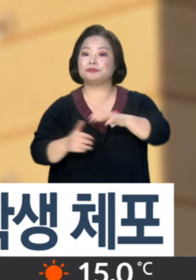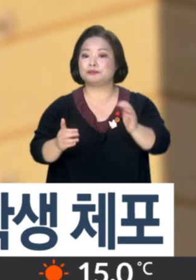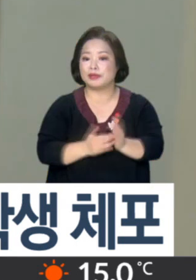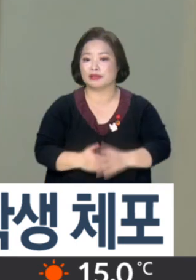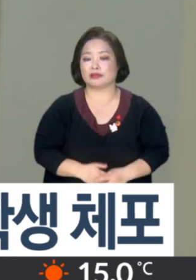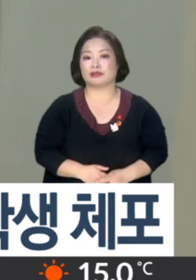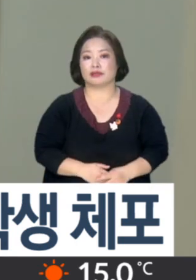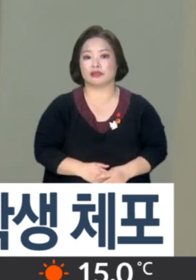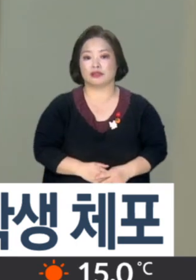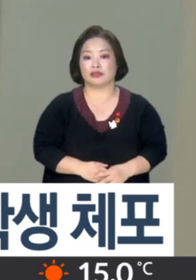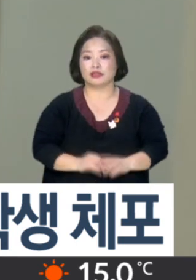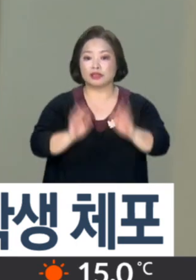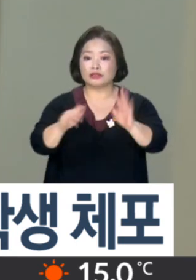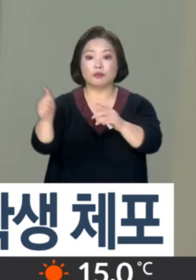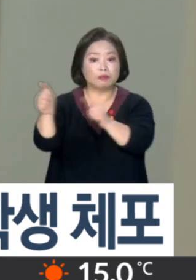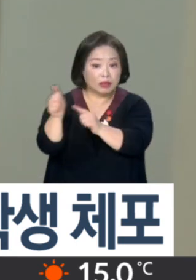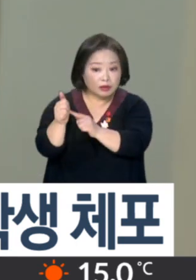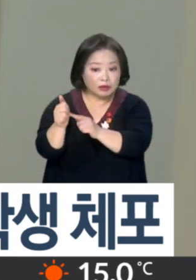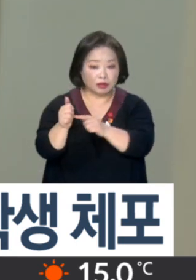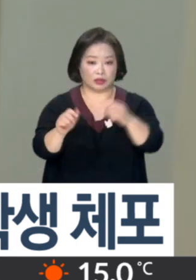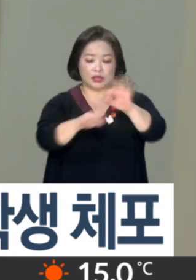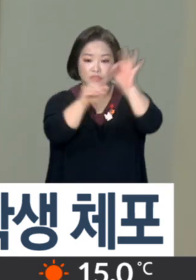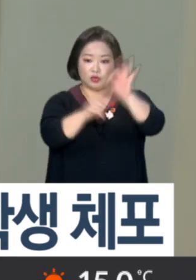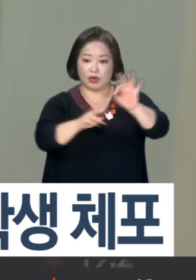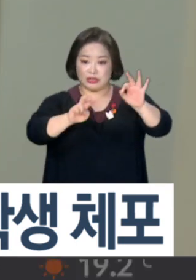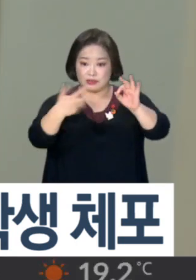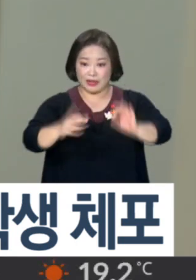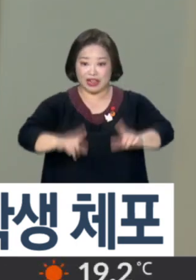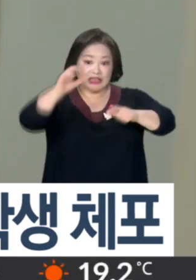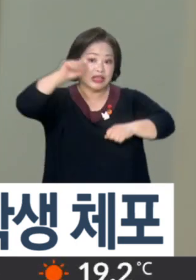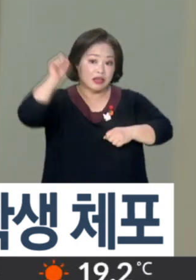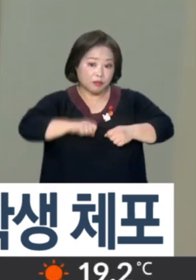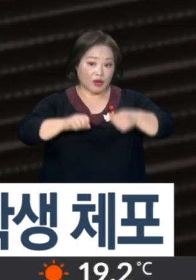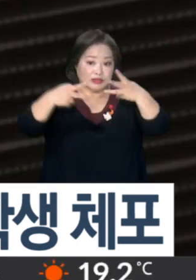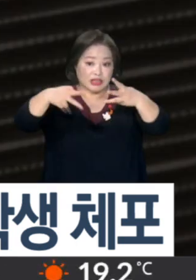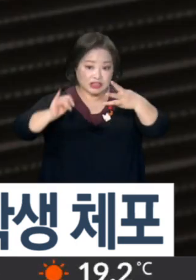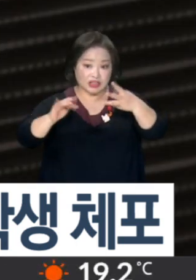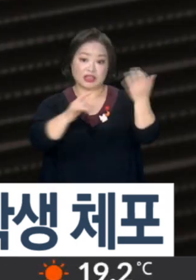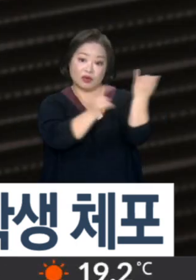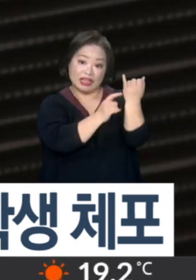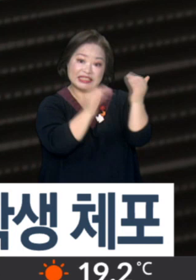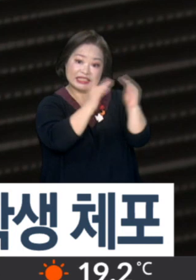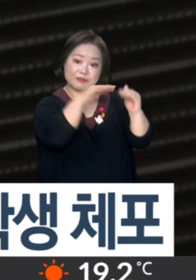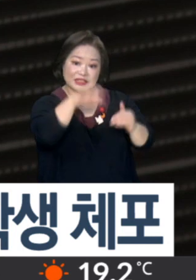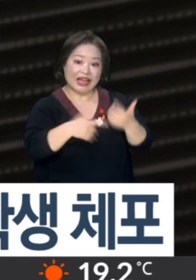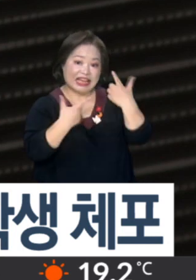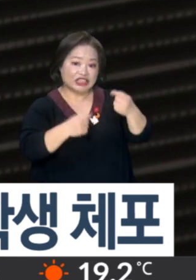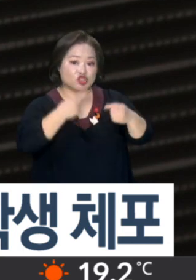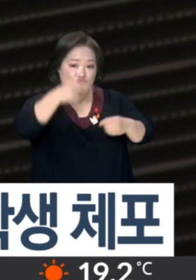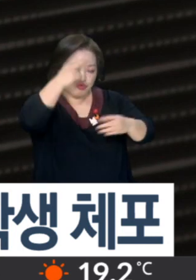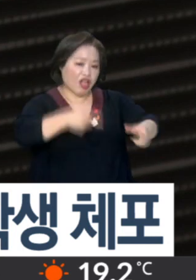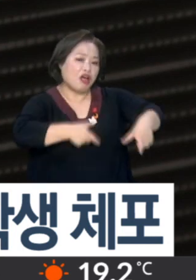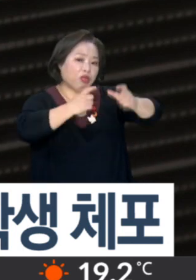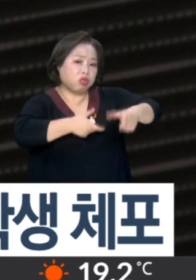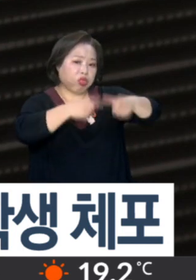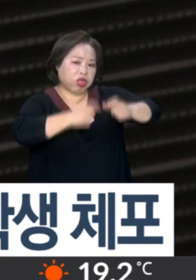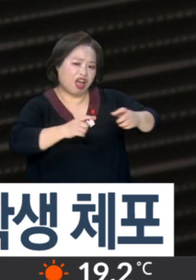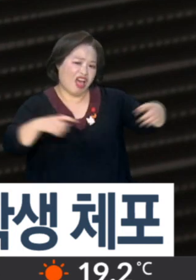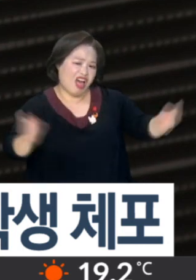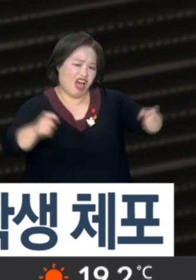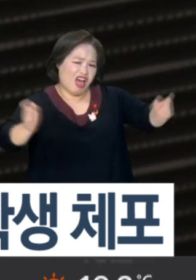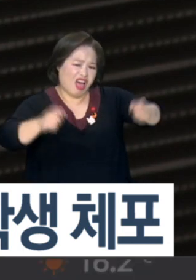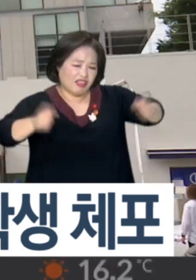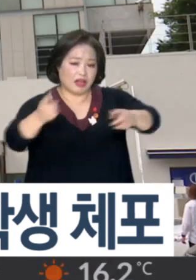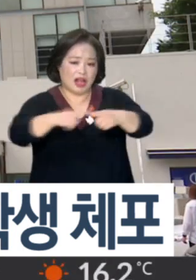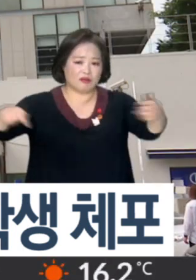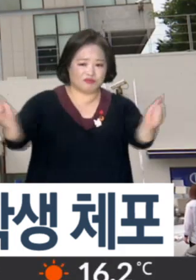밝혔습니다. A군은 지난 28일 새벽 3시 반쯤 여학생의 집에서 함께 술을 마시다가 말다툼 끝에